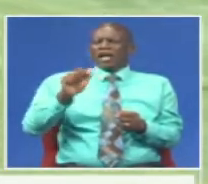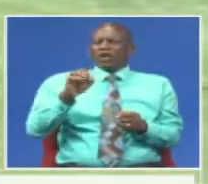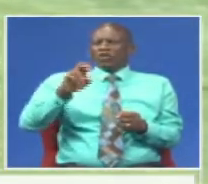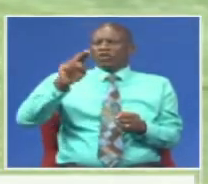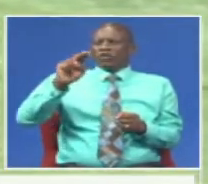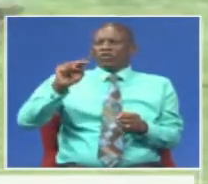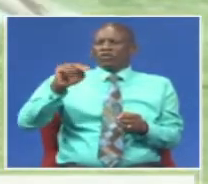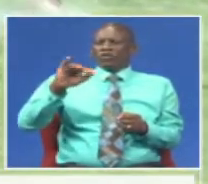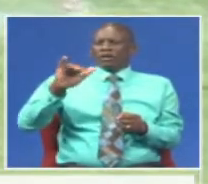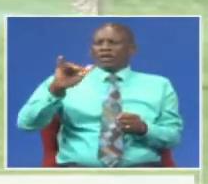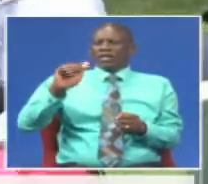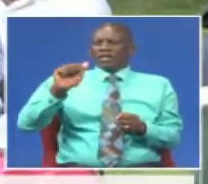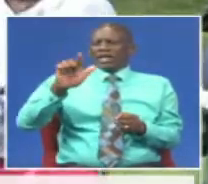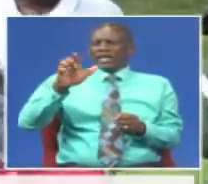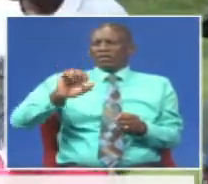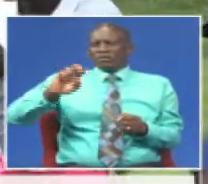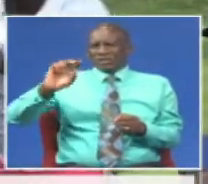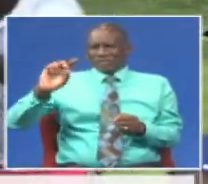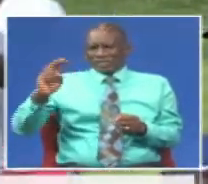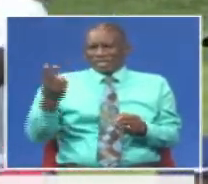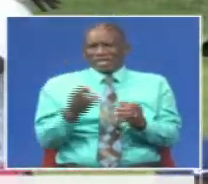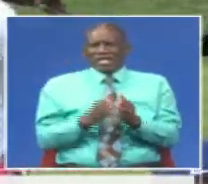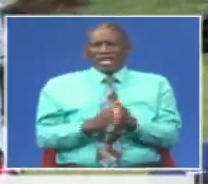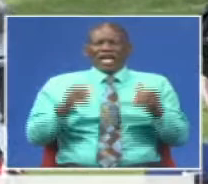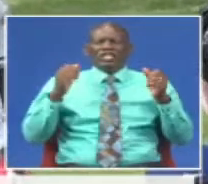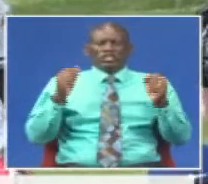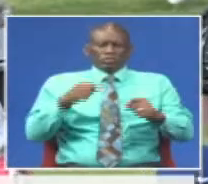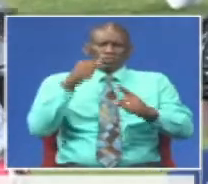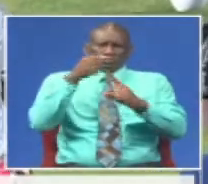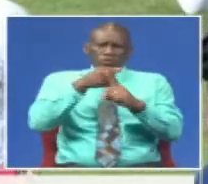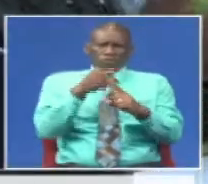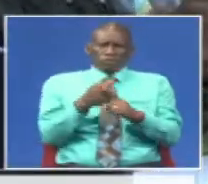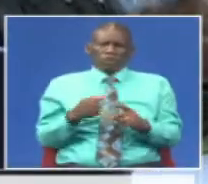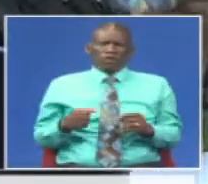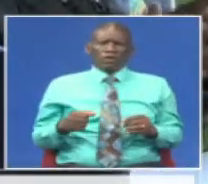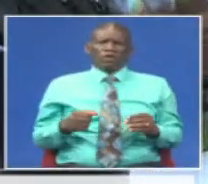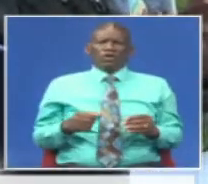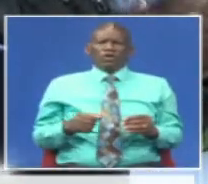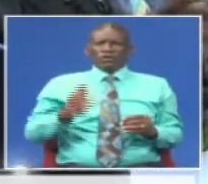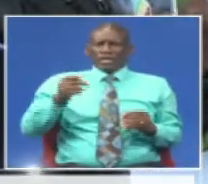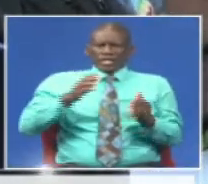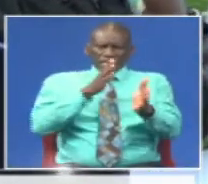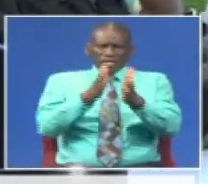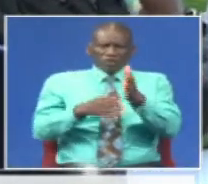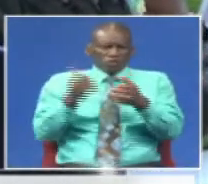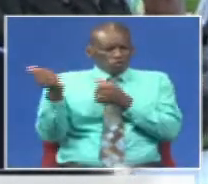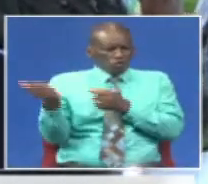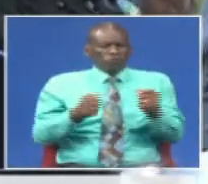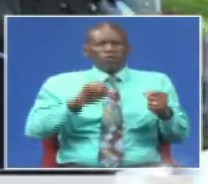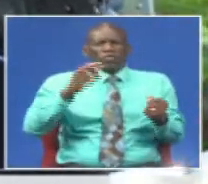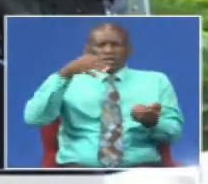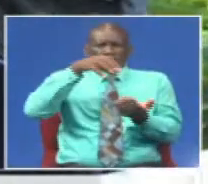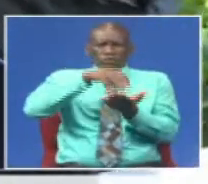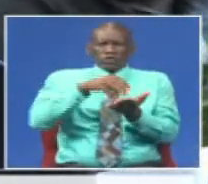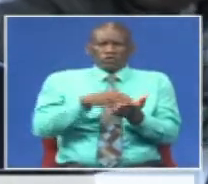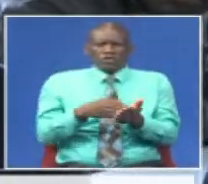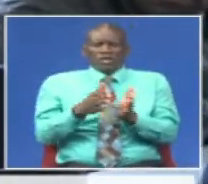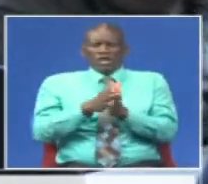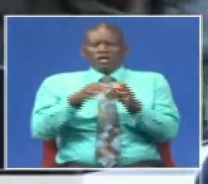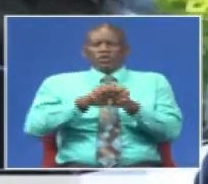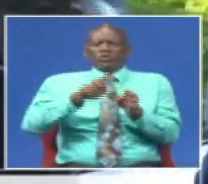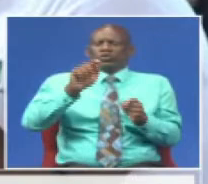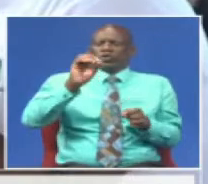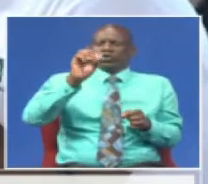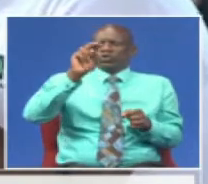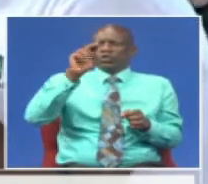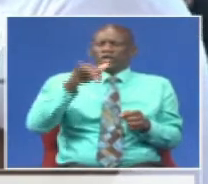huko aliyekuwa bingwa mtetezi Johnny Lajirma wa Kenya Railway Golf Club akiambulia nafasi ya tatu. Naye Tony